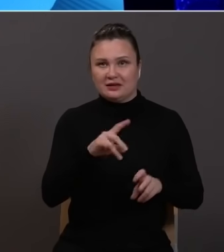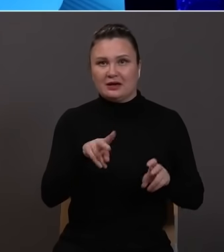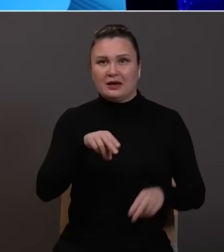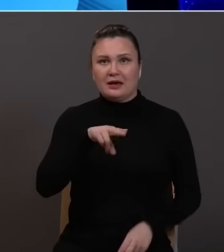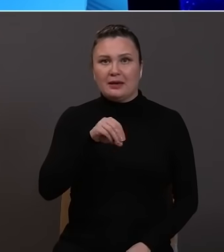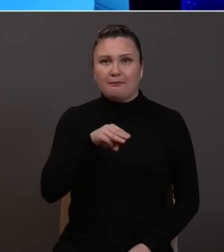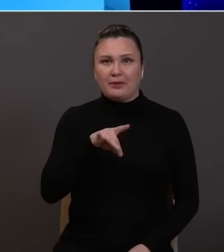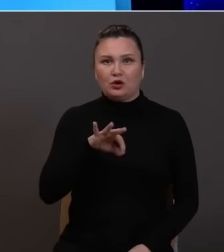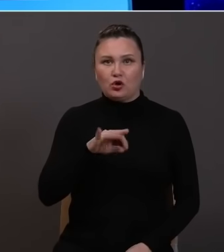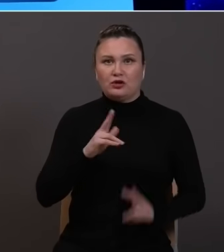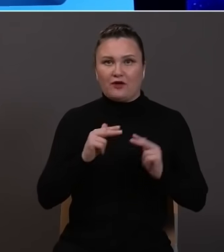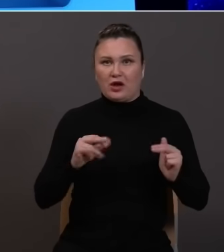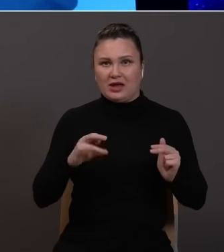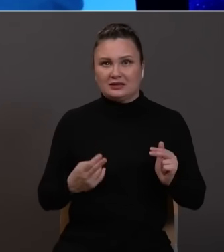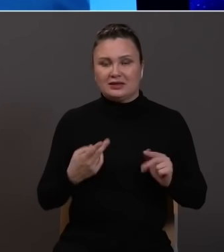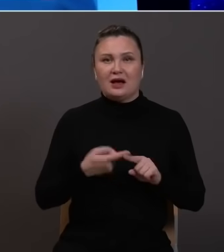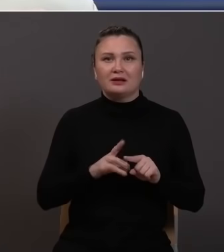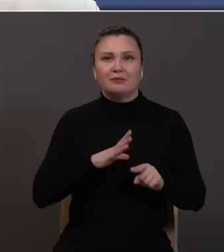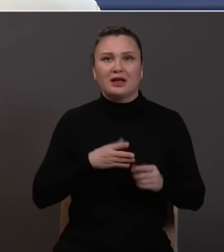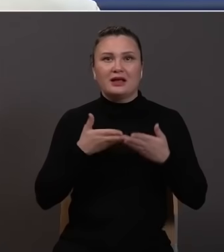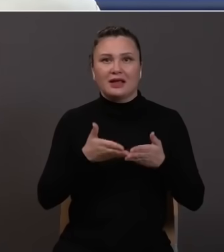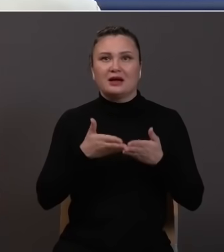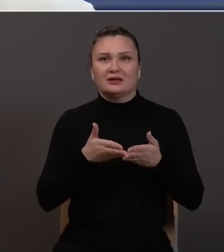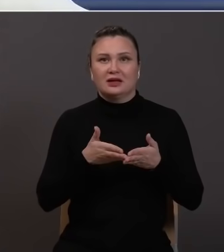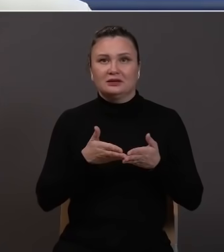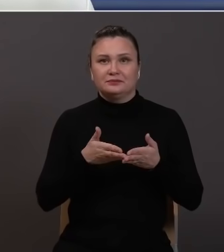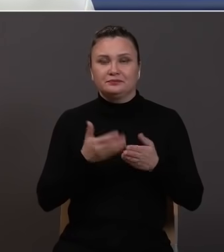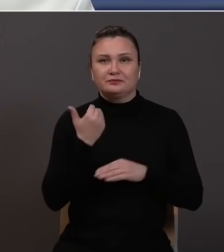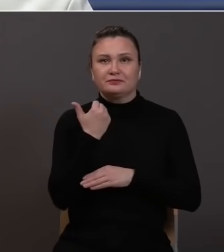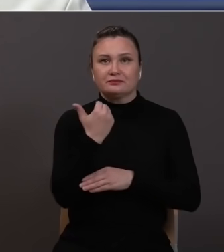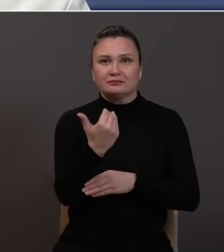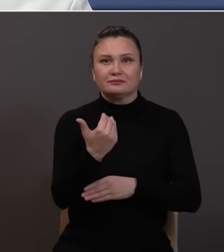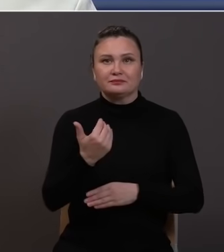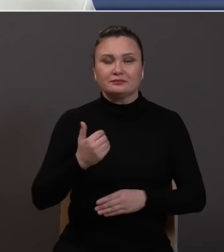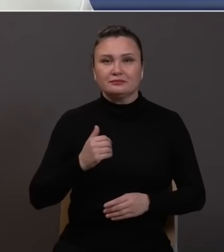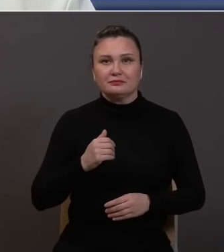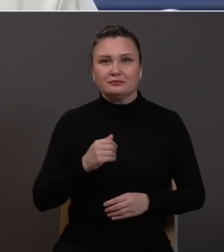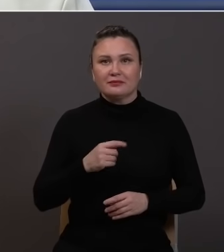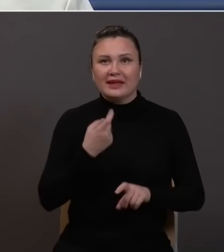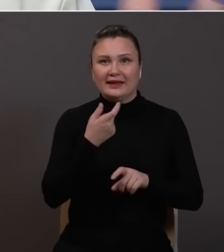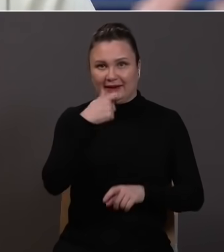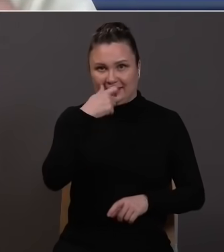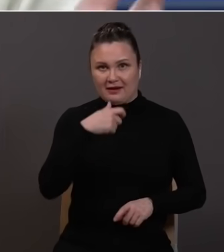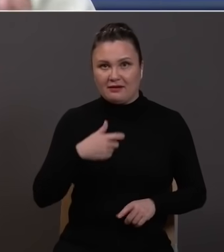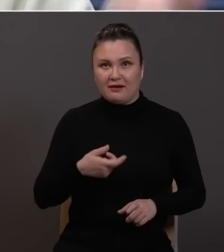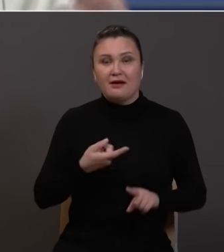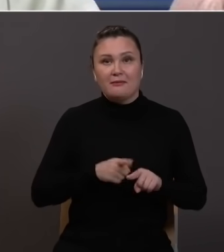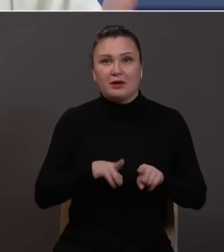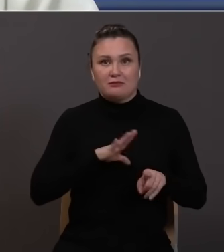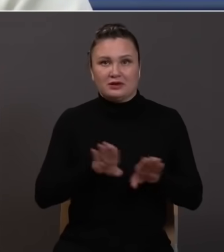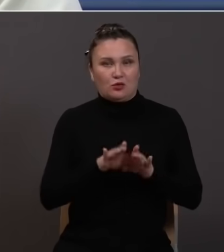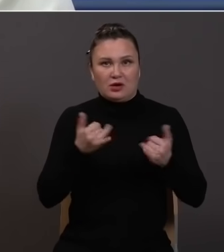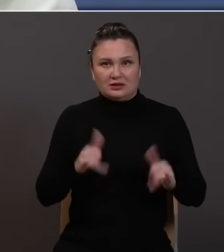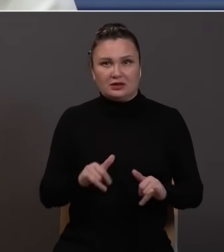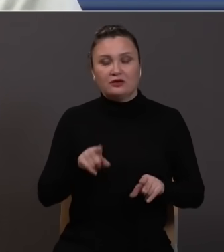Советском Союзе Петродворцом, а Петродворец — это была яхта Адольфа Гитлера, и поэтому к ним был такой резонанс.